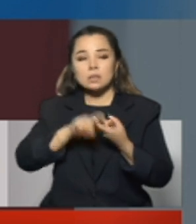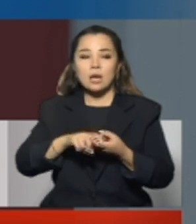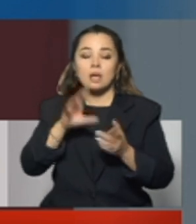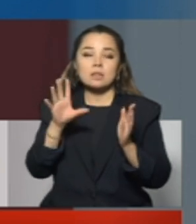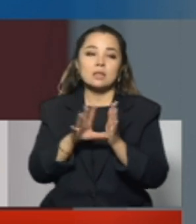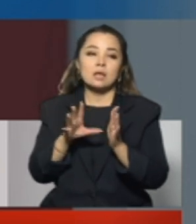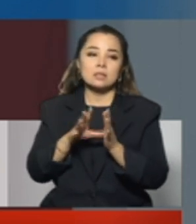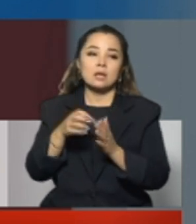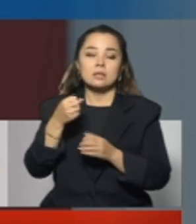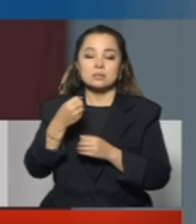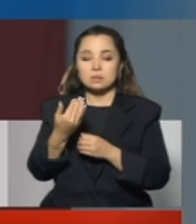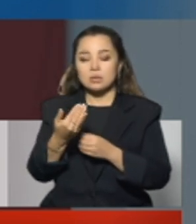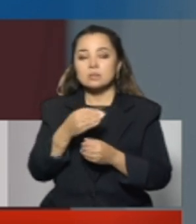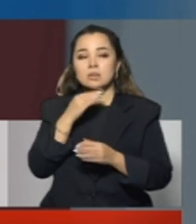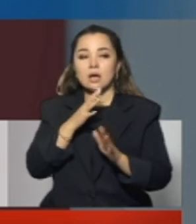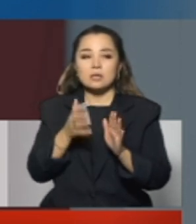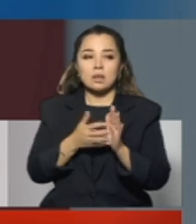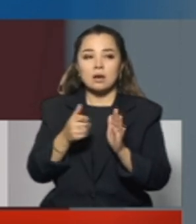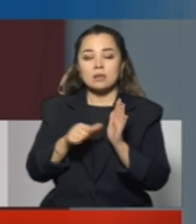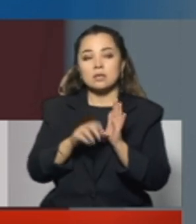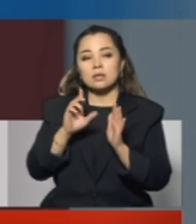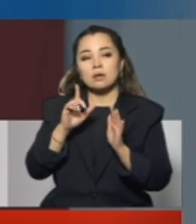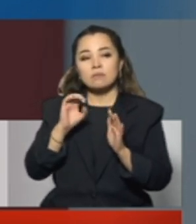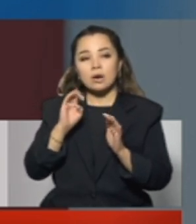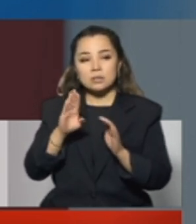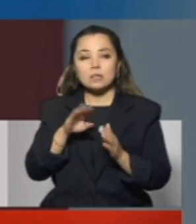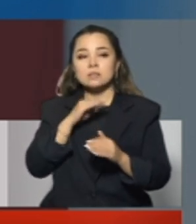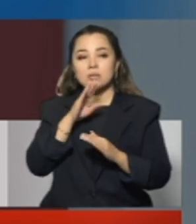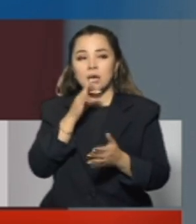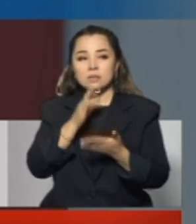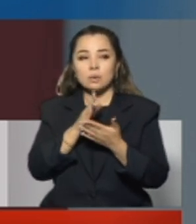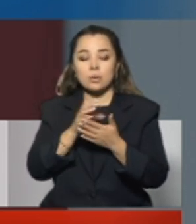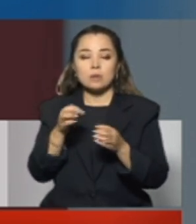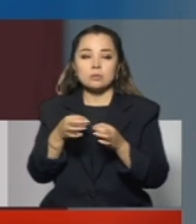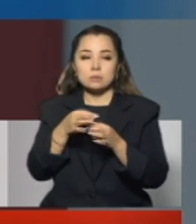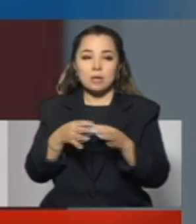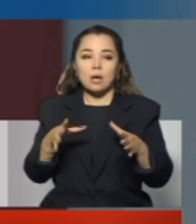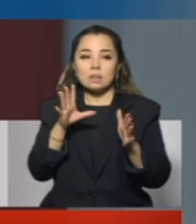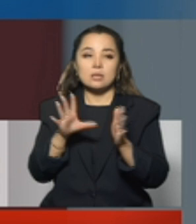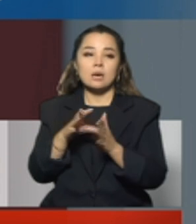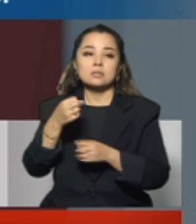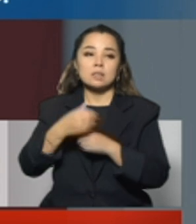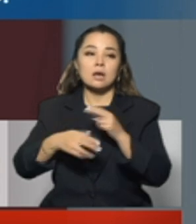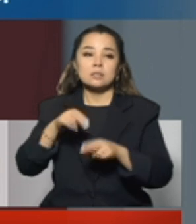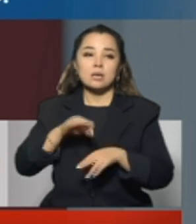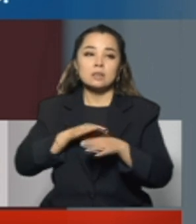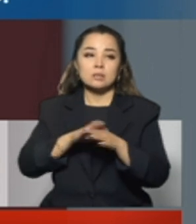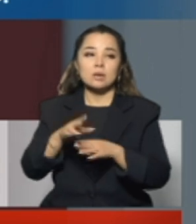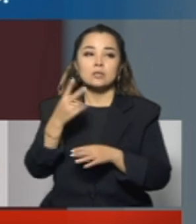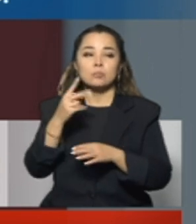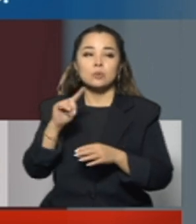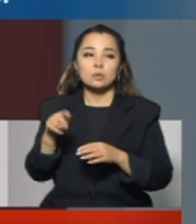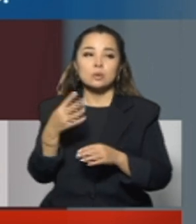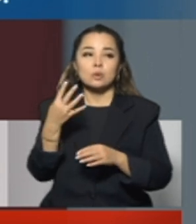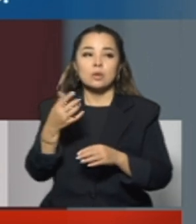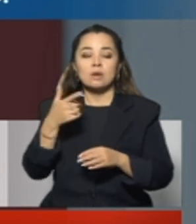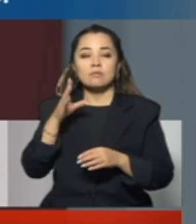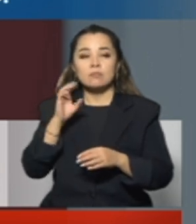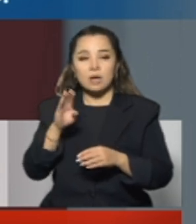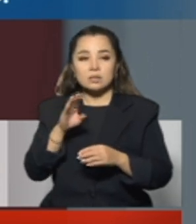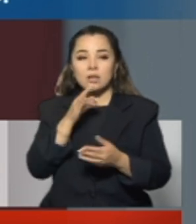электр энергиясы тапшылығы 6 гигаваттқа жетеді. Ал атомдық станция салынатын болса, оның қуаты 2,4